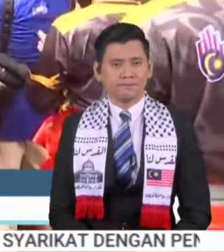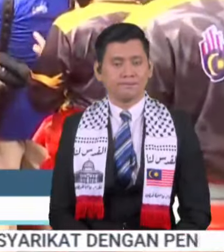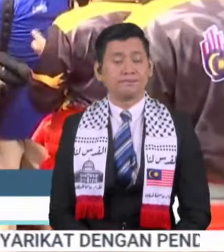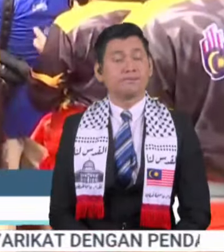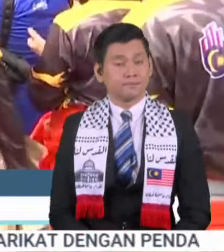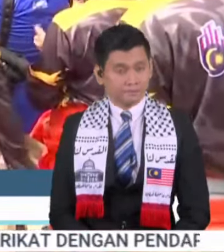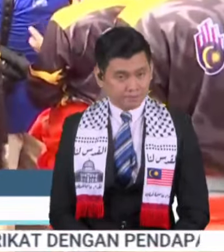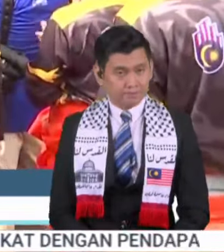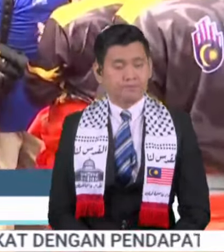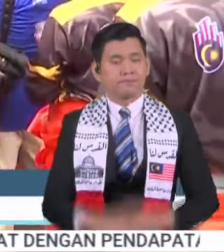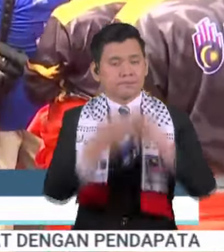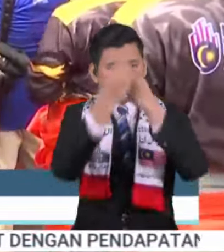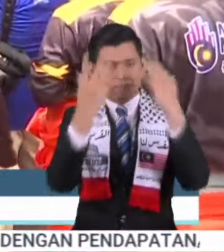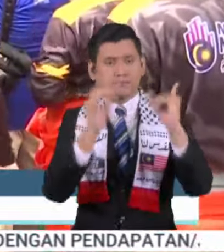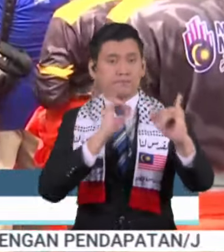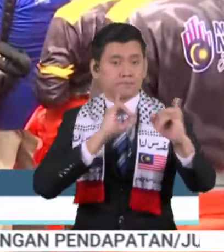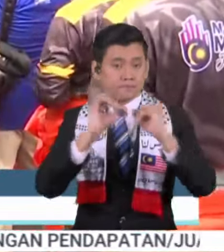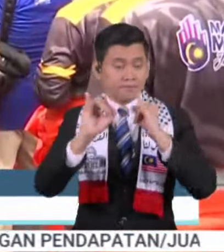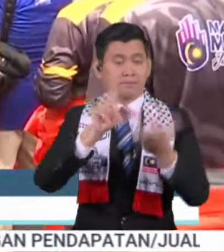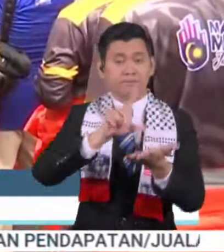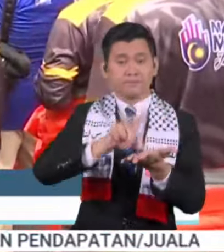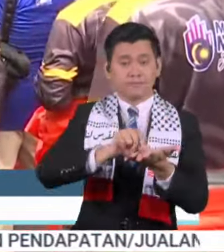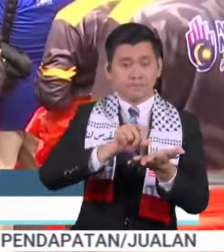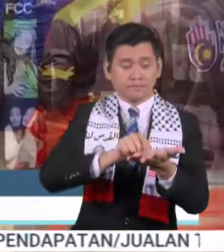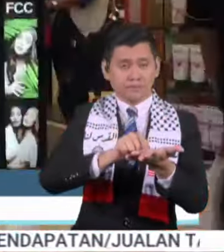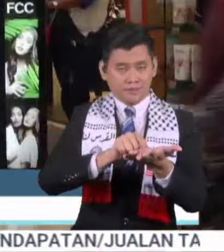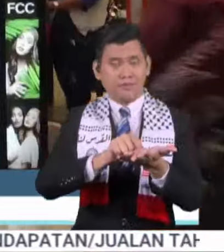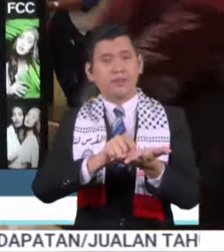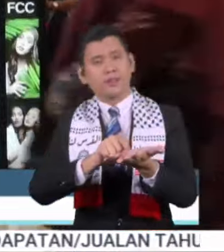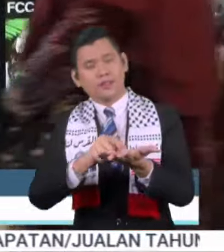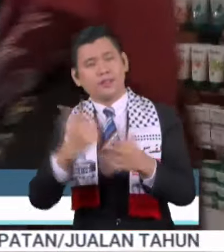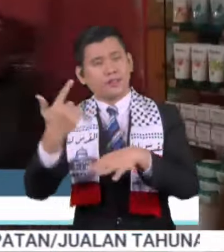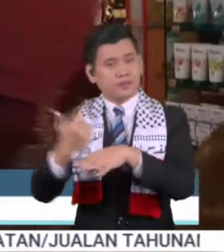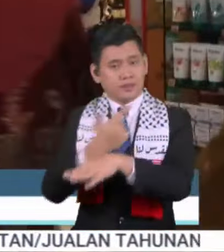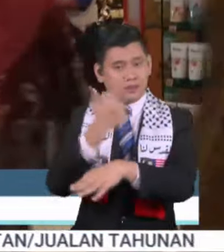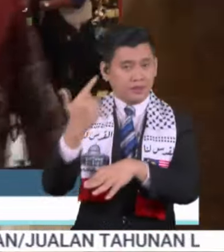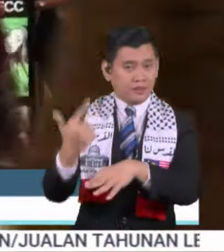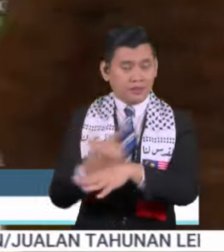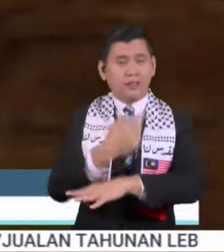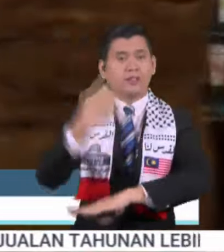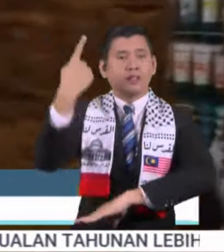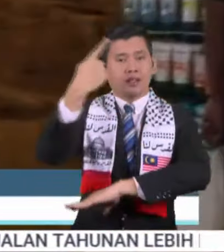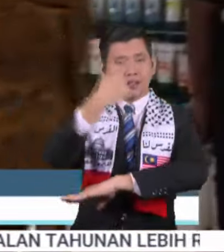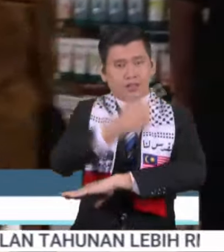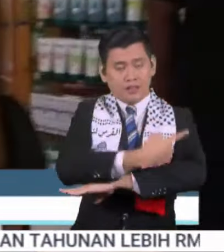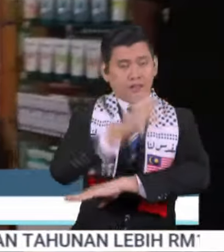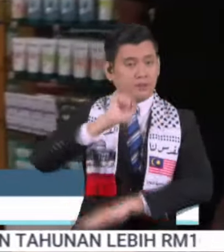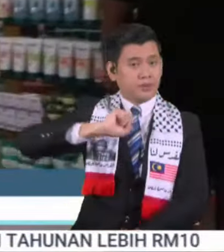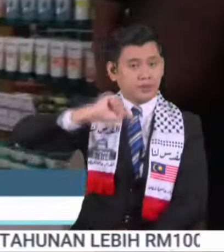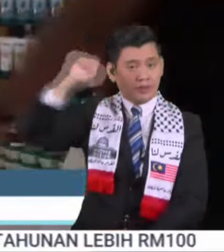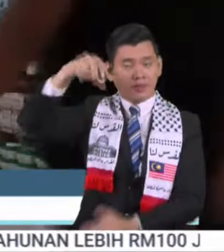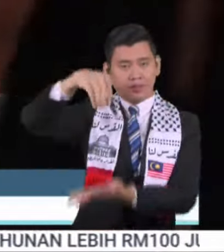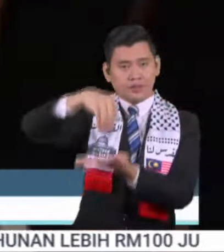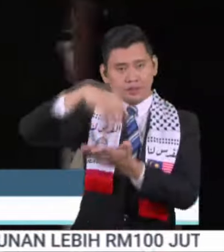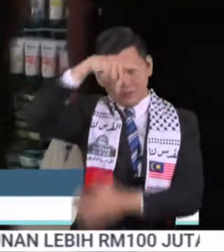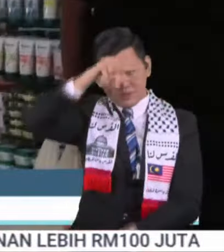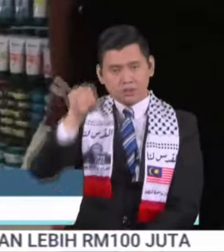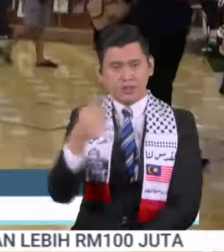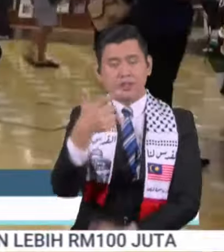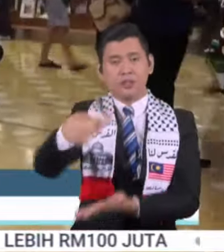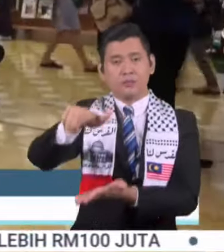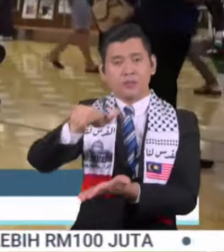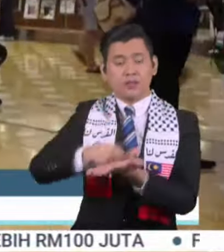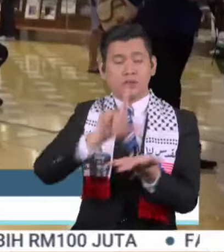Beliau berkata demikian pada sidang media Rabtai penuh Hari Kebangsaan ke-67 di Putrajaya. Terdahulu, sebuah laporan media